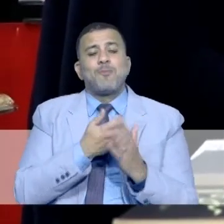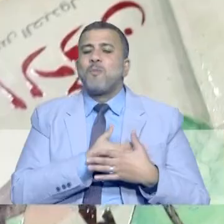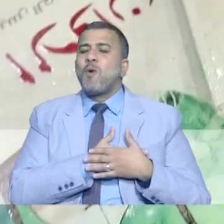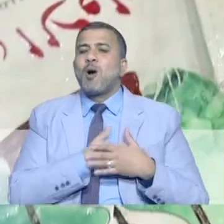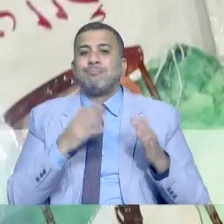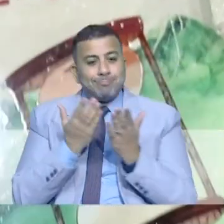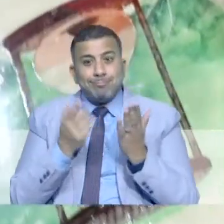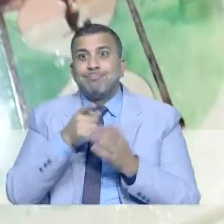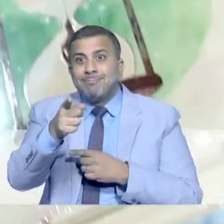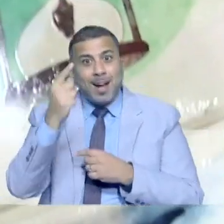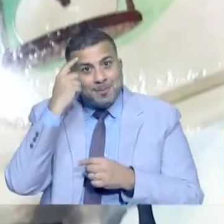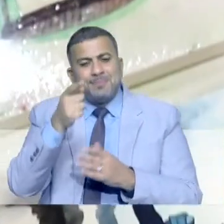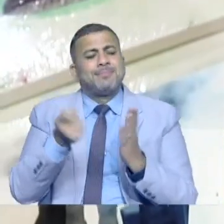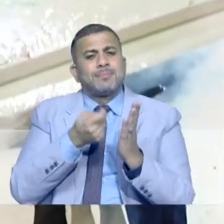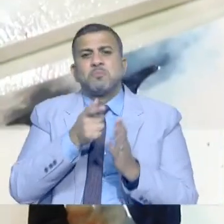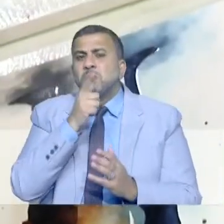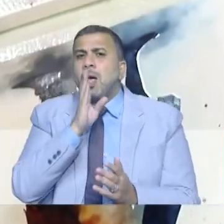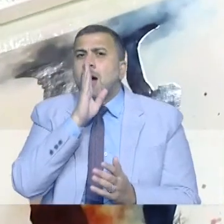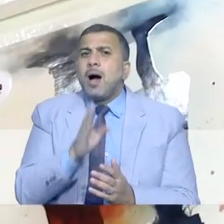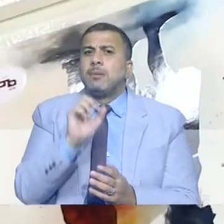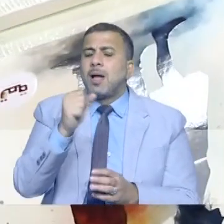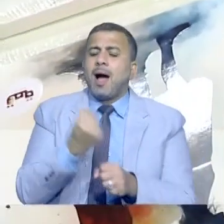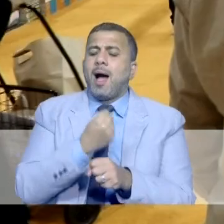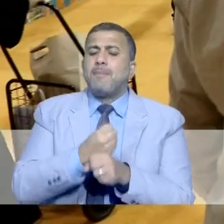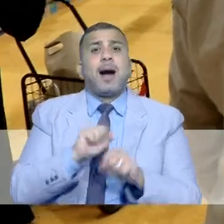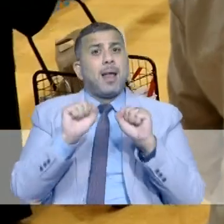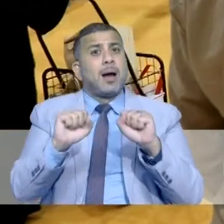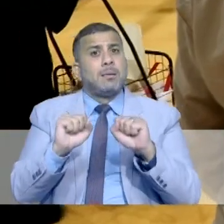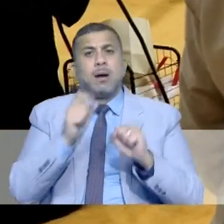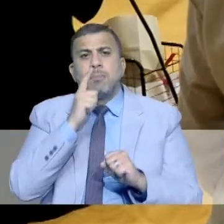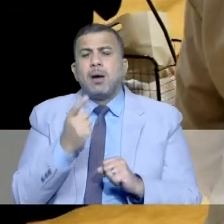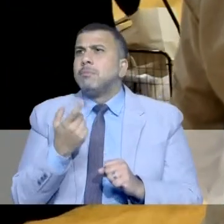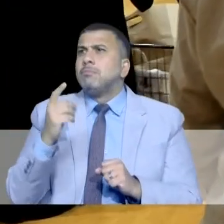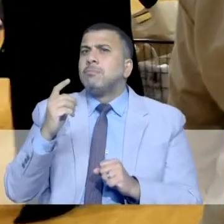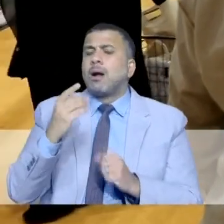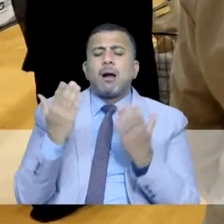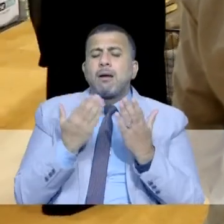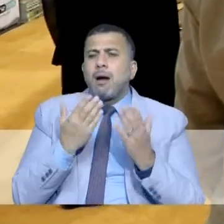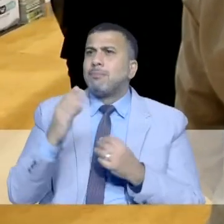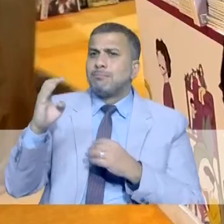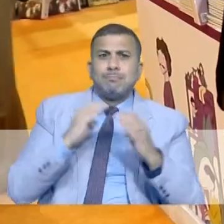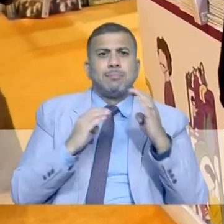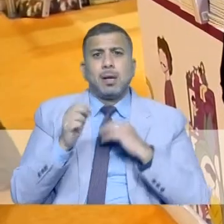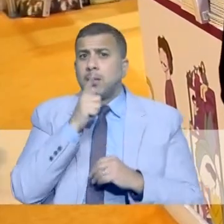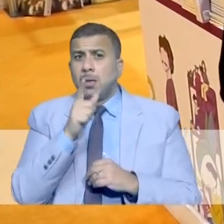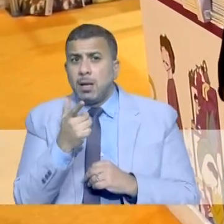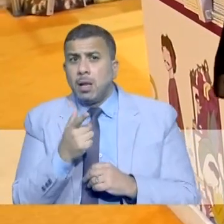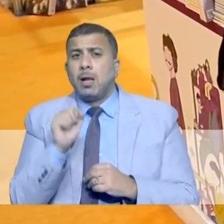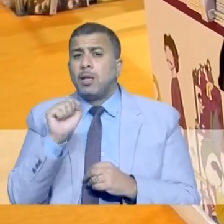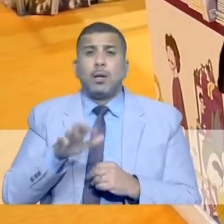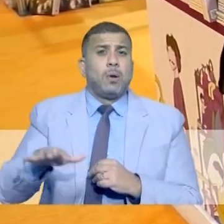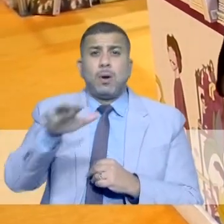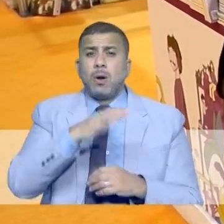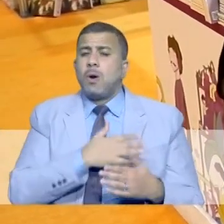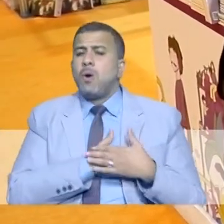حيث يستشعر المؤلفون بالقيمة الحقيقية لأعمالهم من خلال ردود أفعال قرائهم، وكذلك يعبر الجمهور